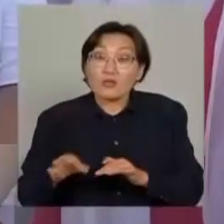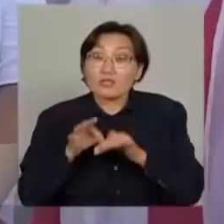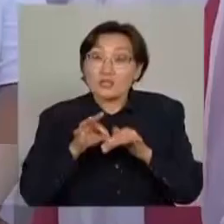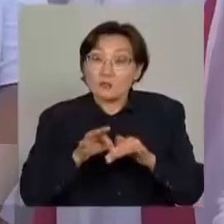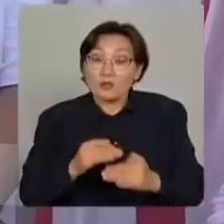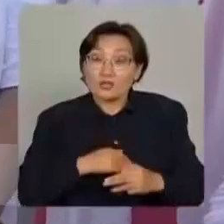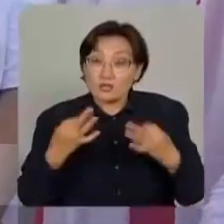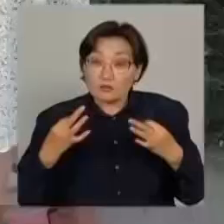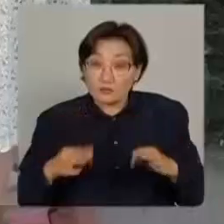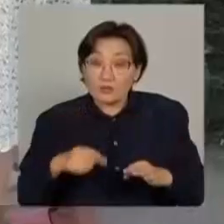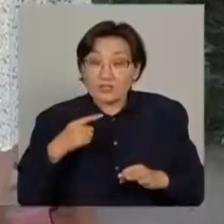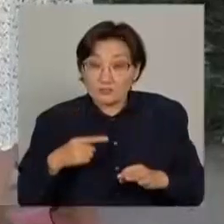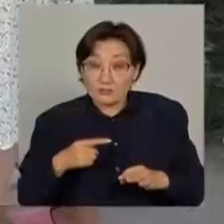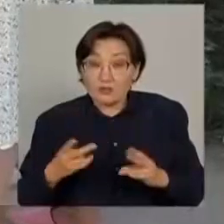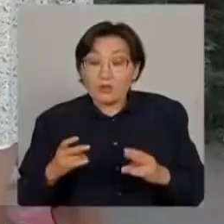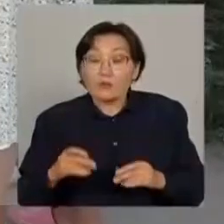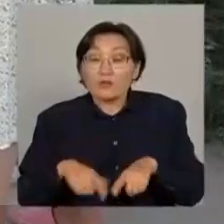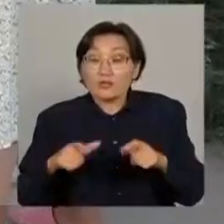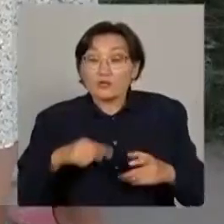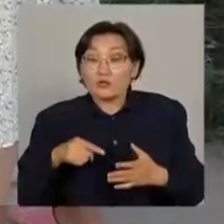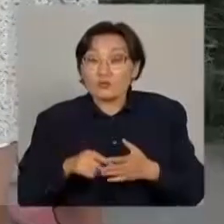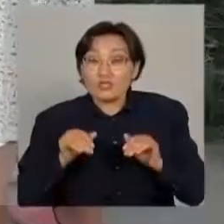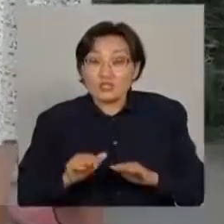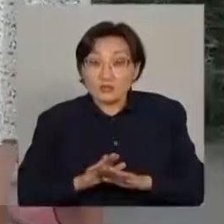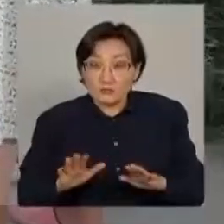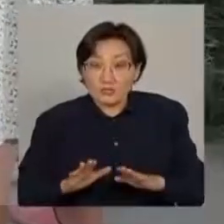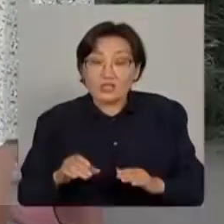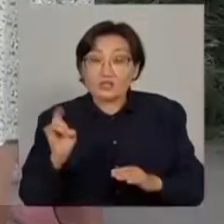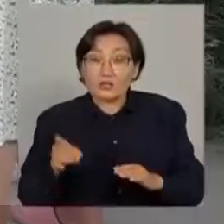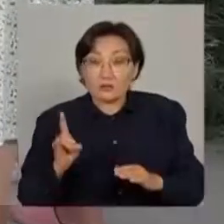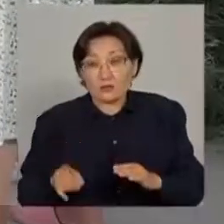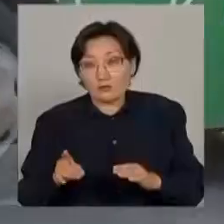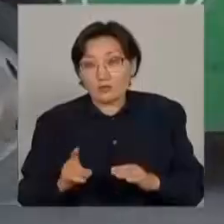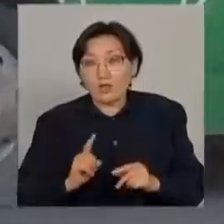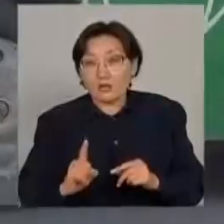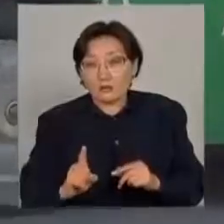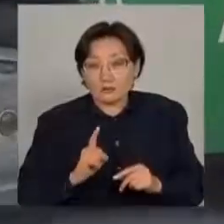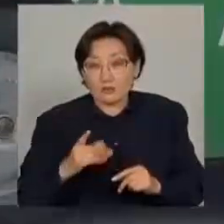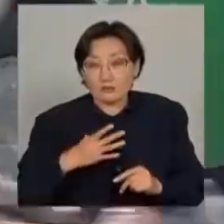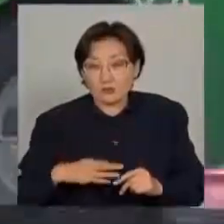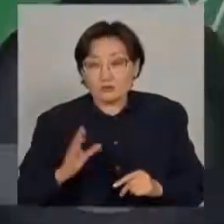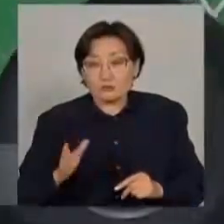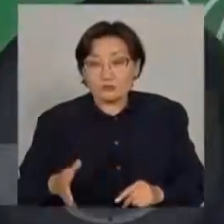десе, рұқсат етілетінін айтты. Ал тұрғындарға мәселе шешілмейінше таксимен жүріп амалдауға тура келеді.